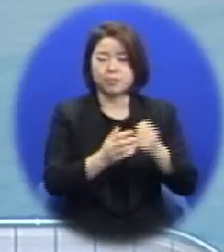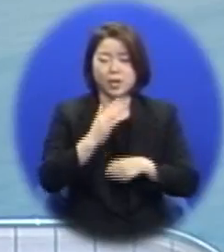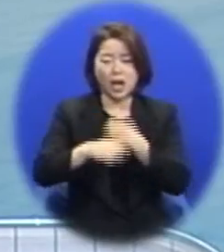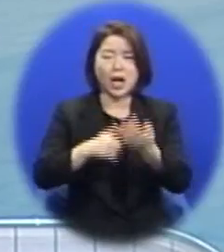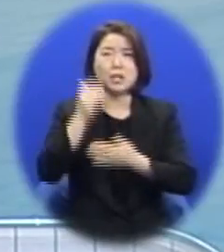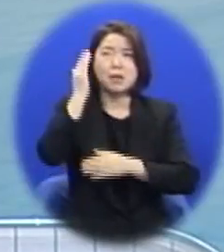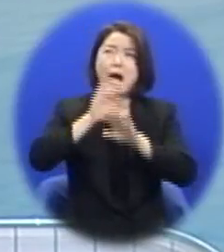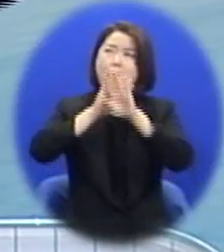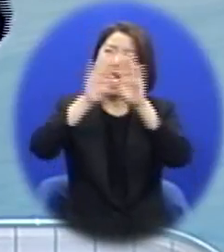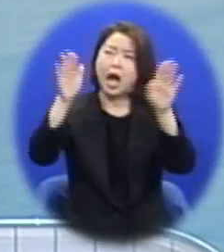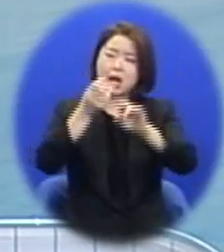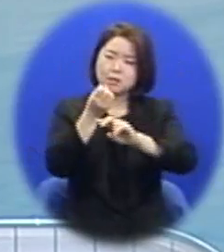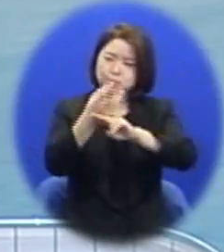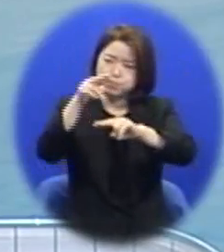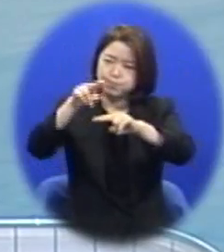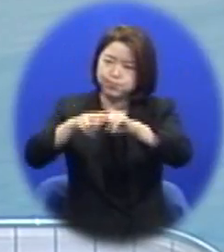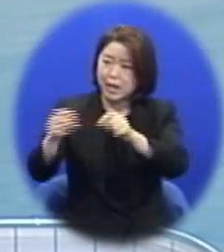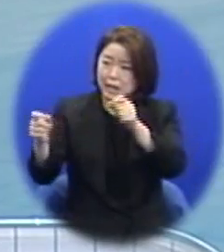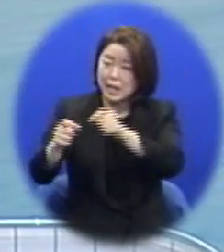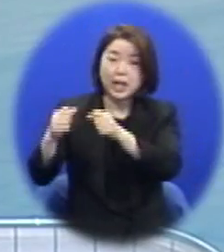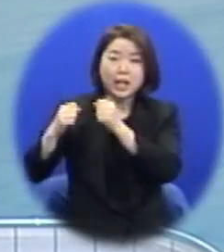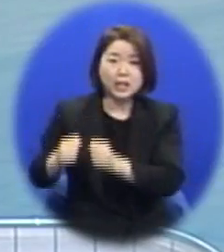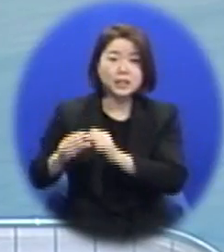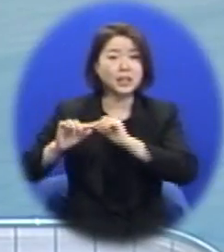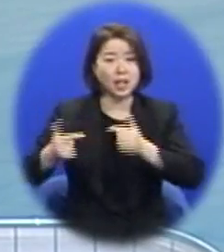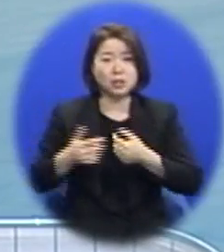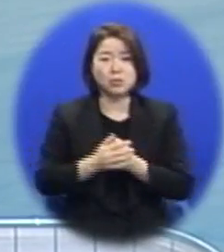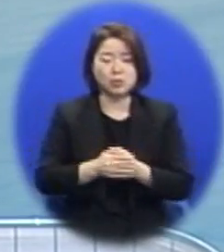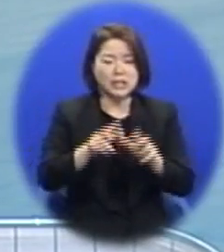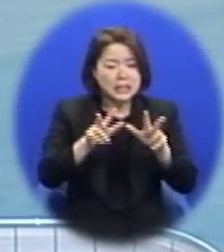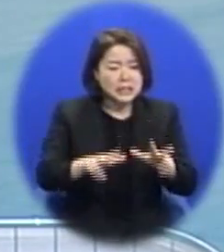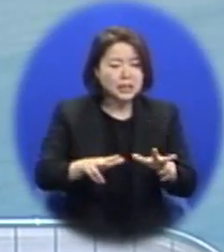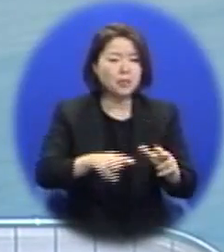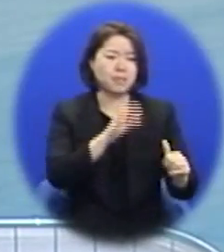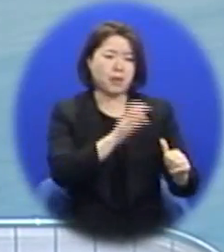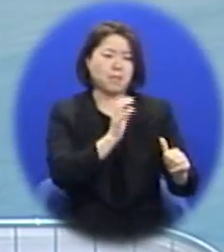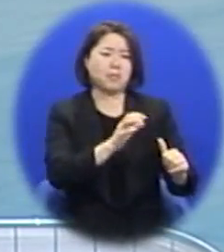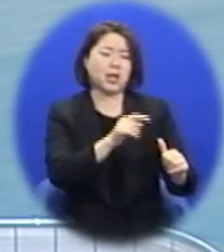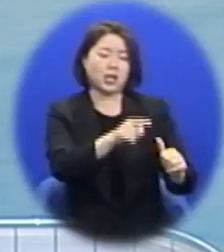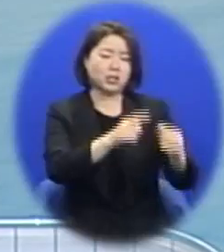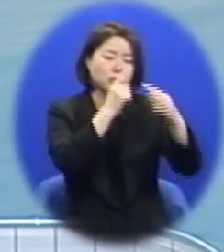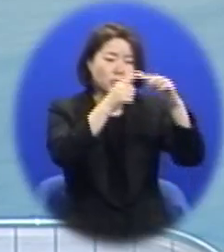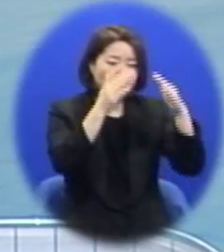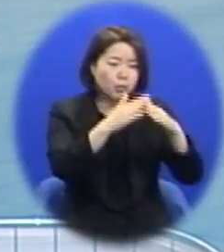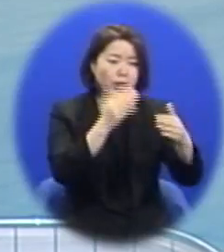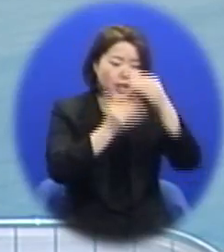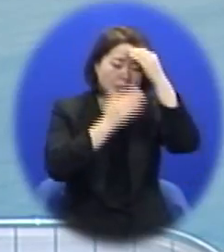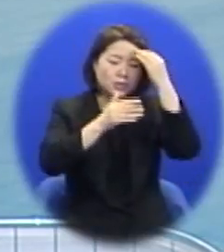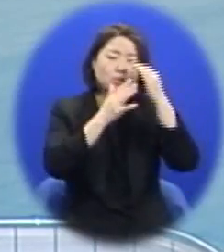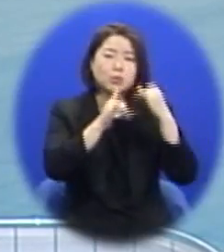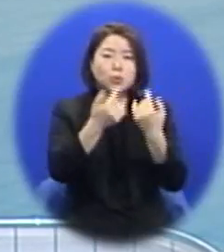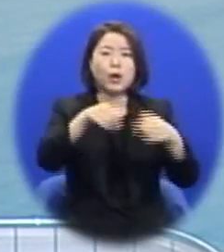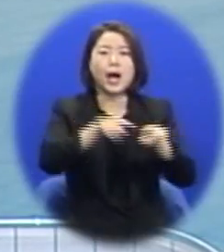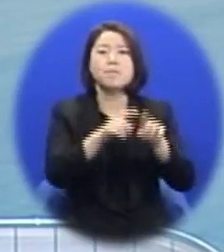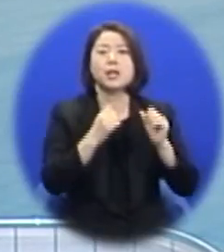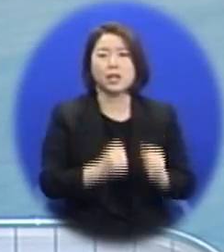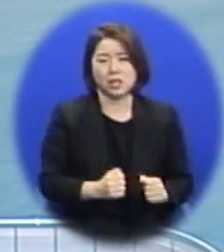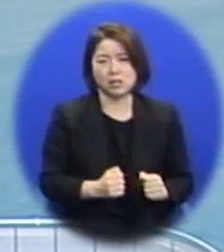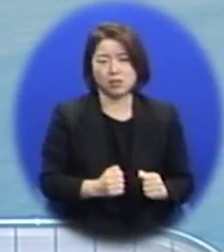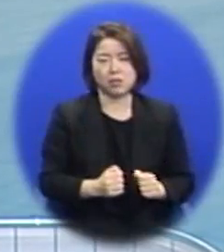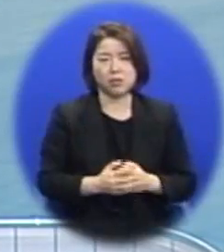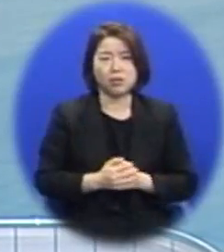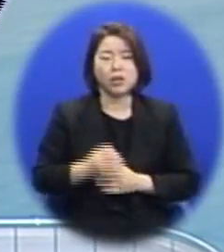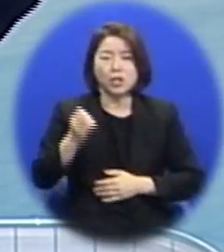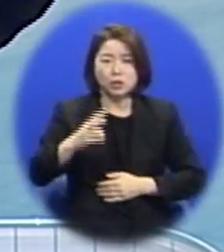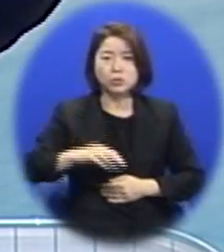계신 분이 아니고 지금 핍박당하는 그 교회와 성도들과 지금도 함께 계시다는 것. 그리고